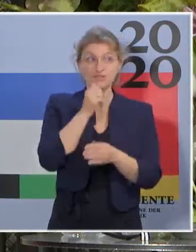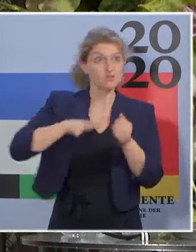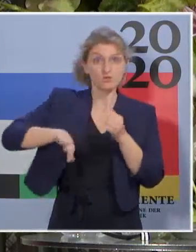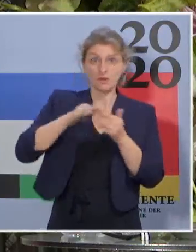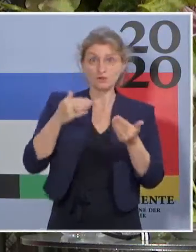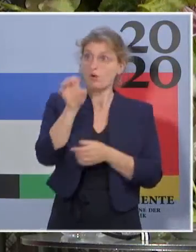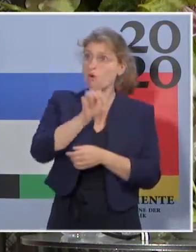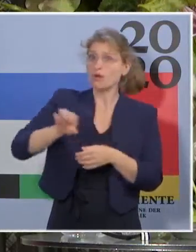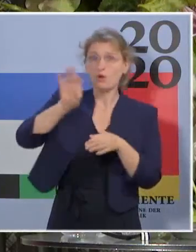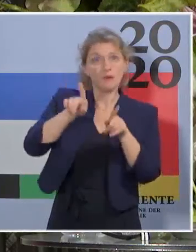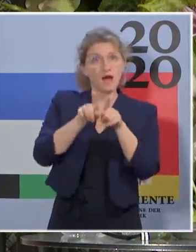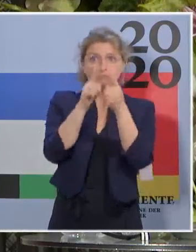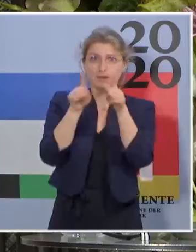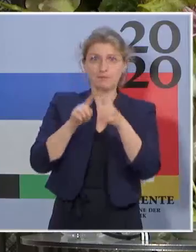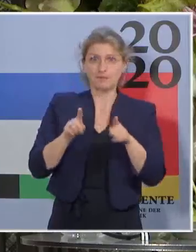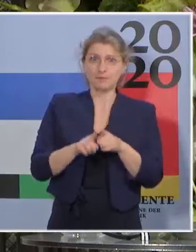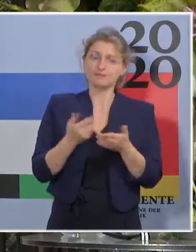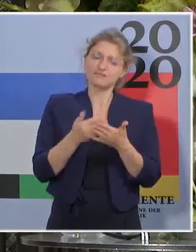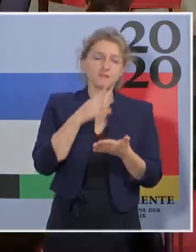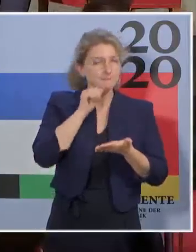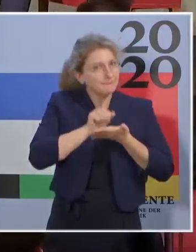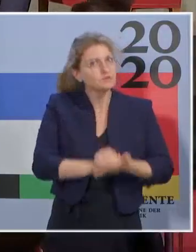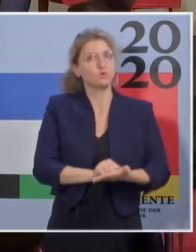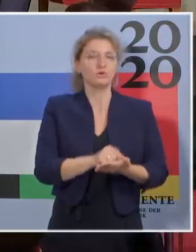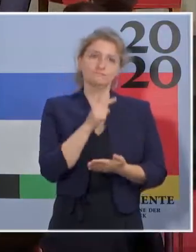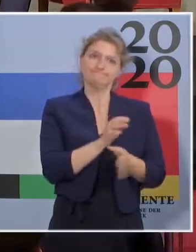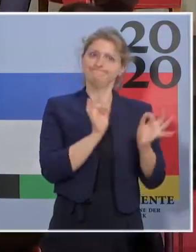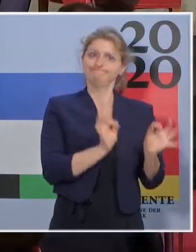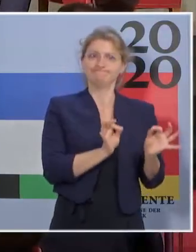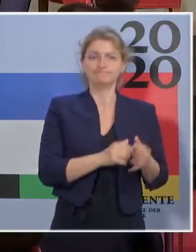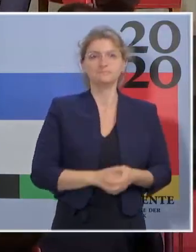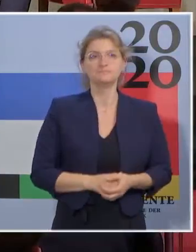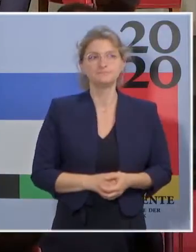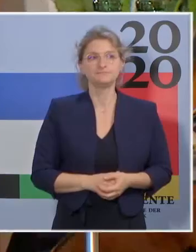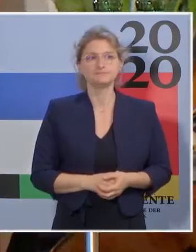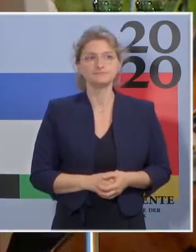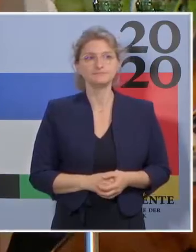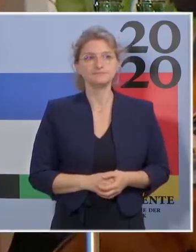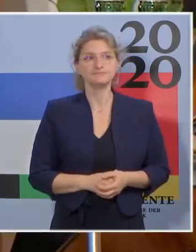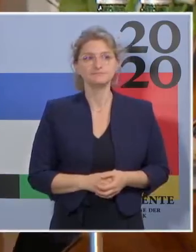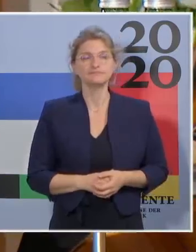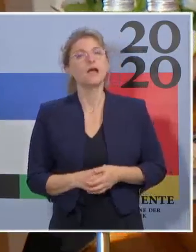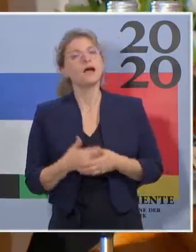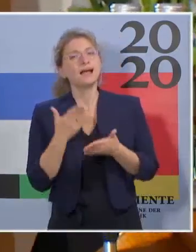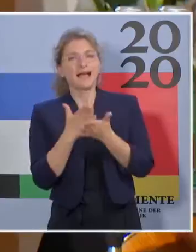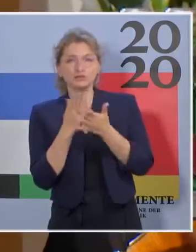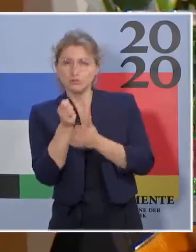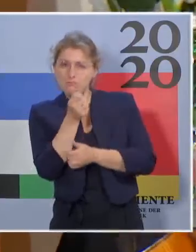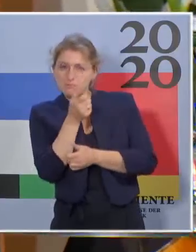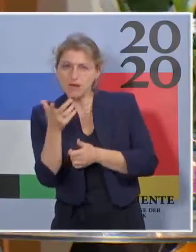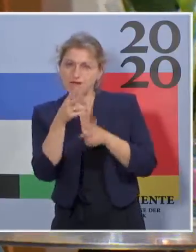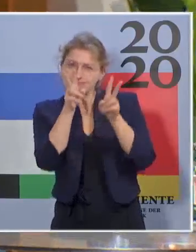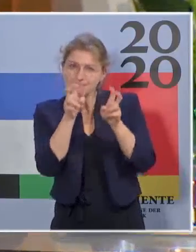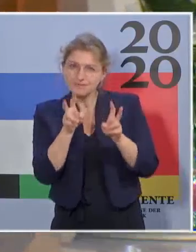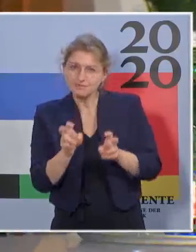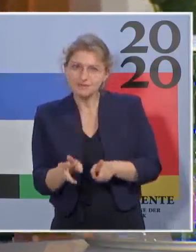und das kann man nicht oft genug betonen. Wir haben ja mehrere historische Bewährungsproben heute bereits angesprochen für diese Verfassung. Reden wir